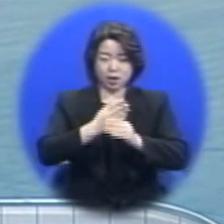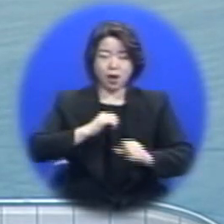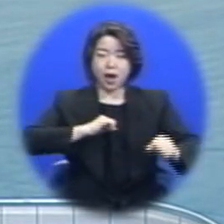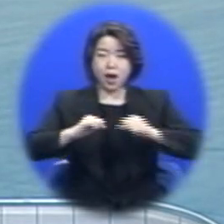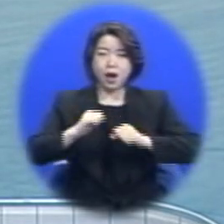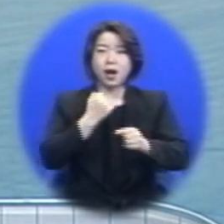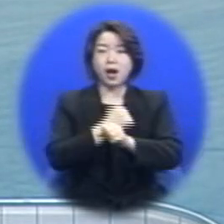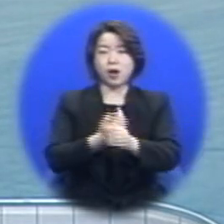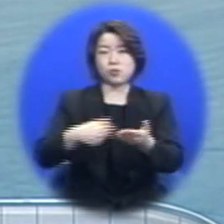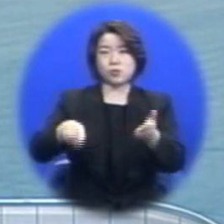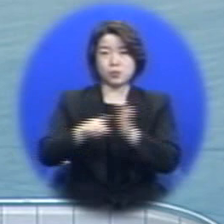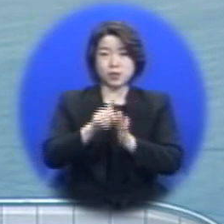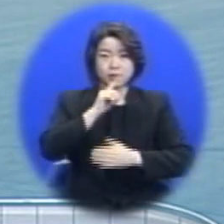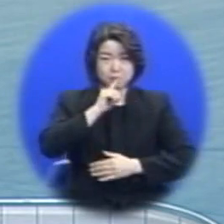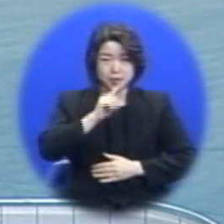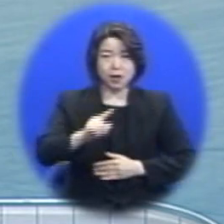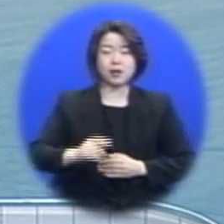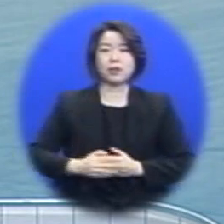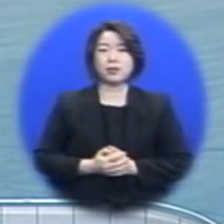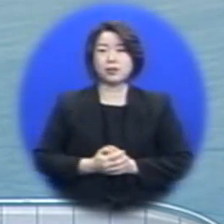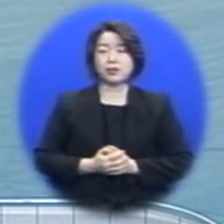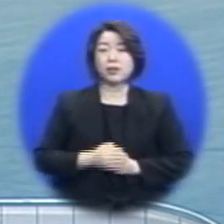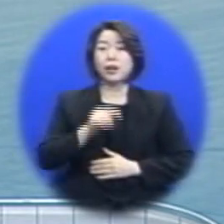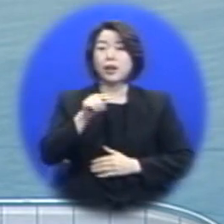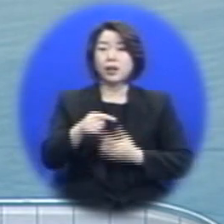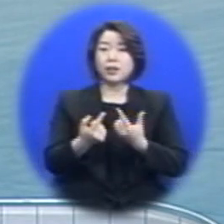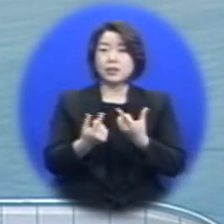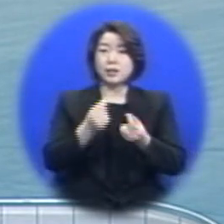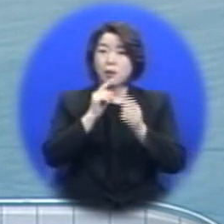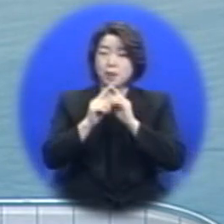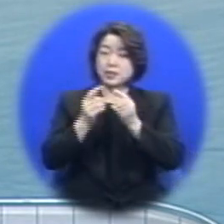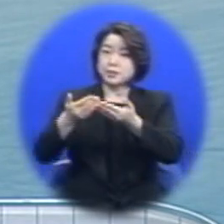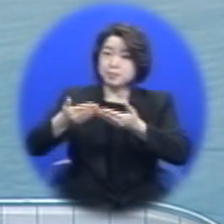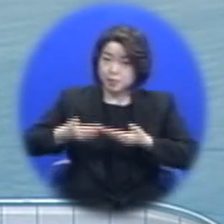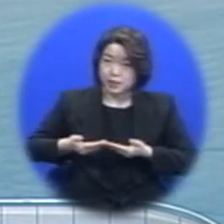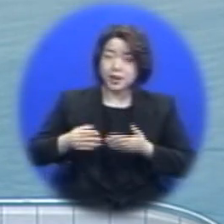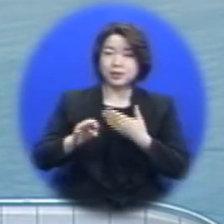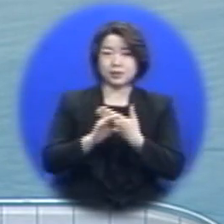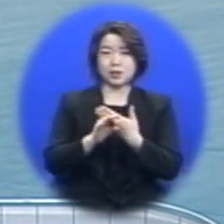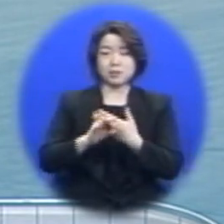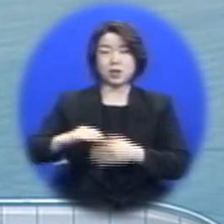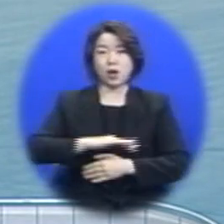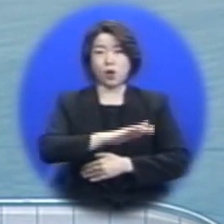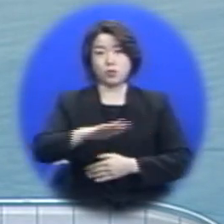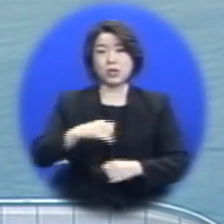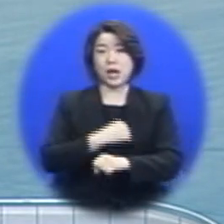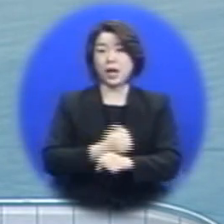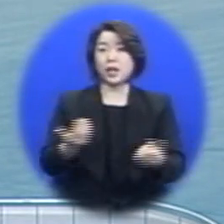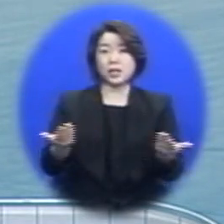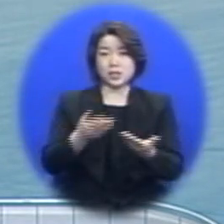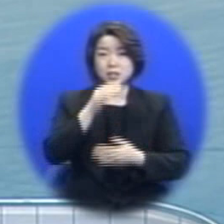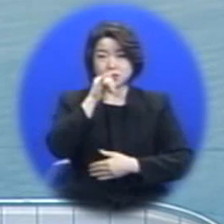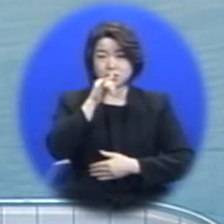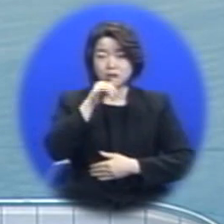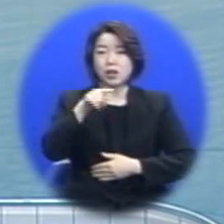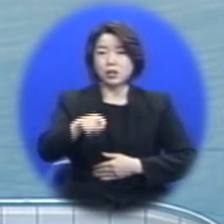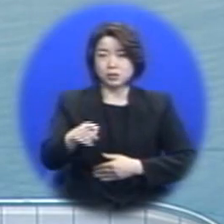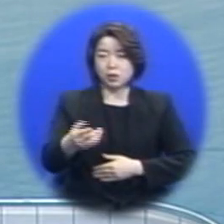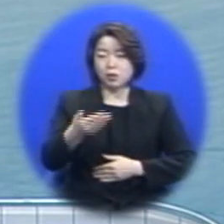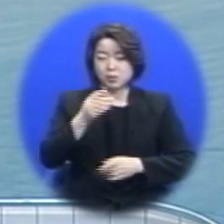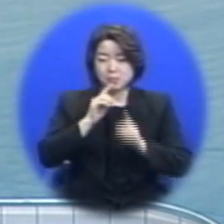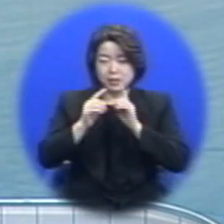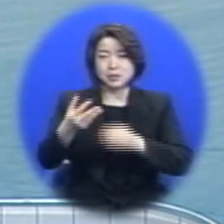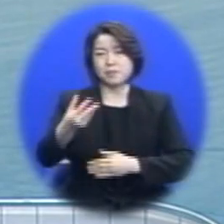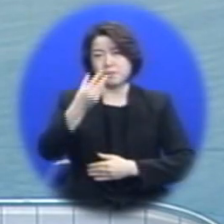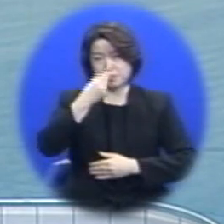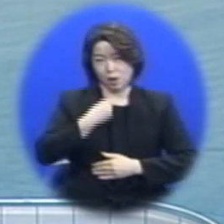함이라. 자, 이런 말씀을 내가 받았다면 우리가 할 일이 있습니다. 그것을 먹는 겁니다.